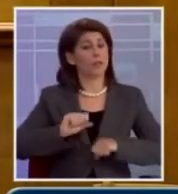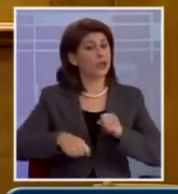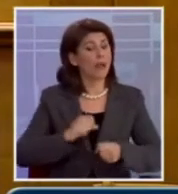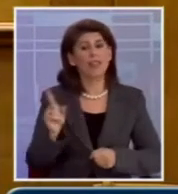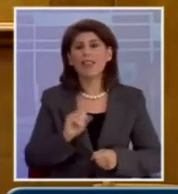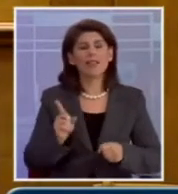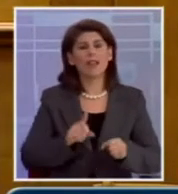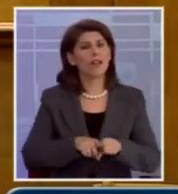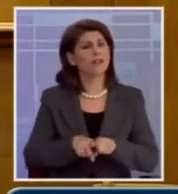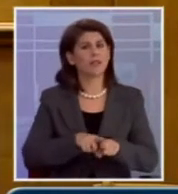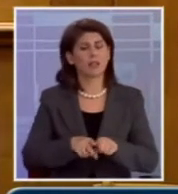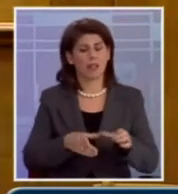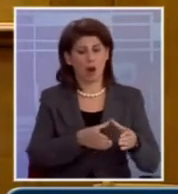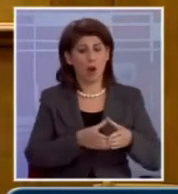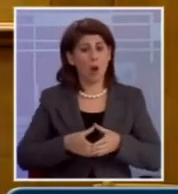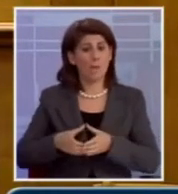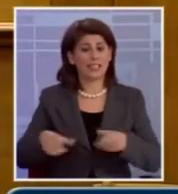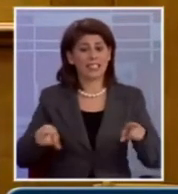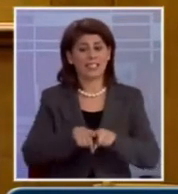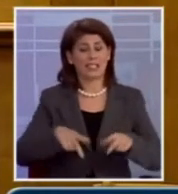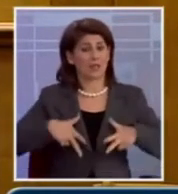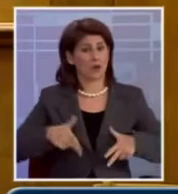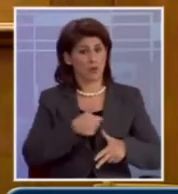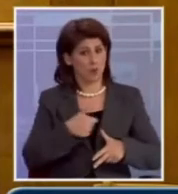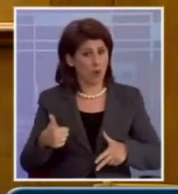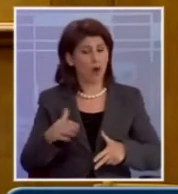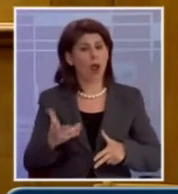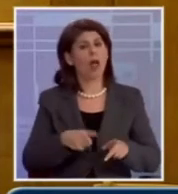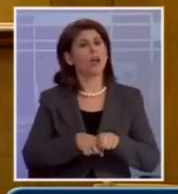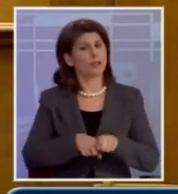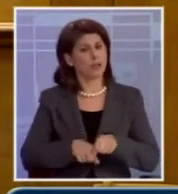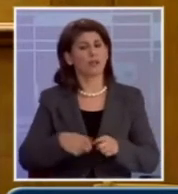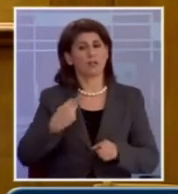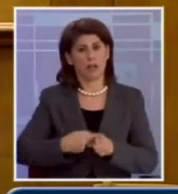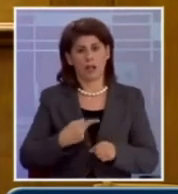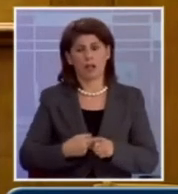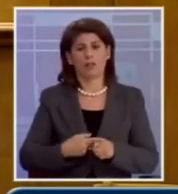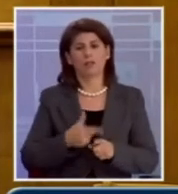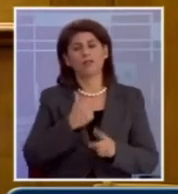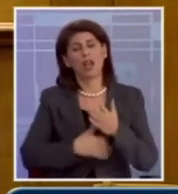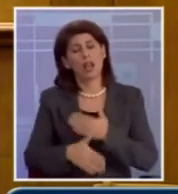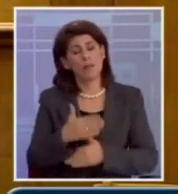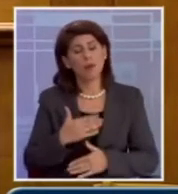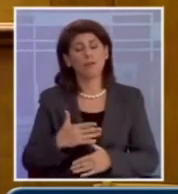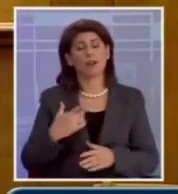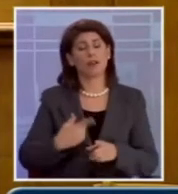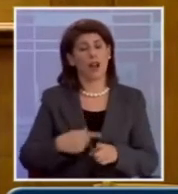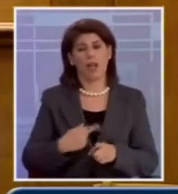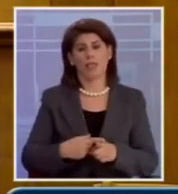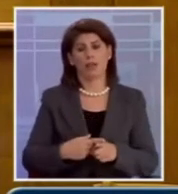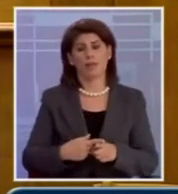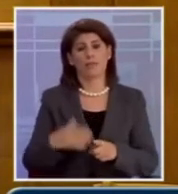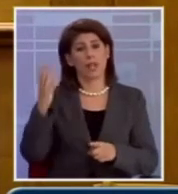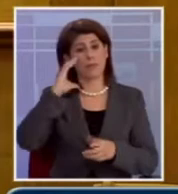αφορά τα κόμματα που συγκυβερνούν, αλλά αφορά την πατρίδα, μια ταλαιπωρημένη πατρίδα από